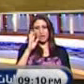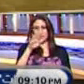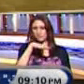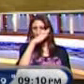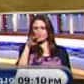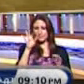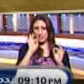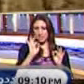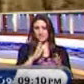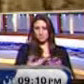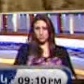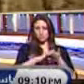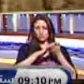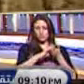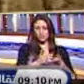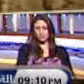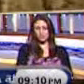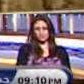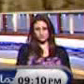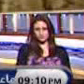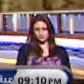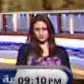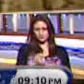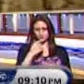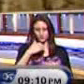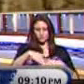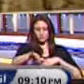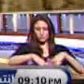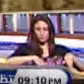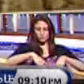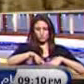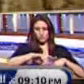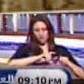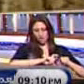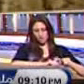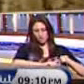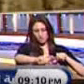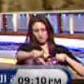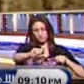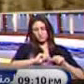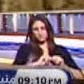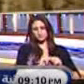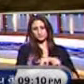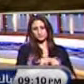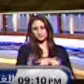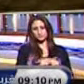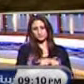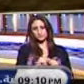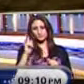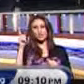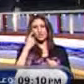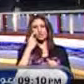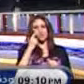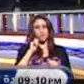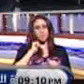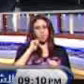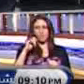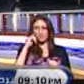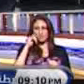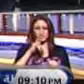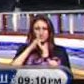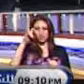المحافظ صد على رصف الطريق كامل والحد الان ما فيش اي حاجه. شكرا استاذ اسلام. هنحاول احنا هنتصل دلوقتي